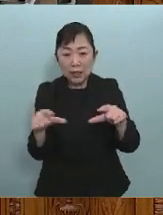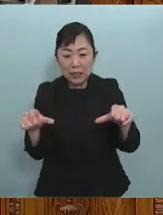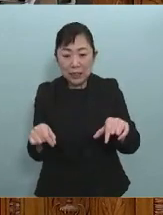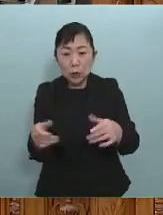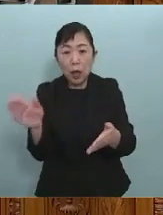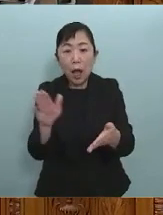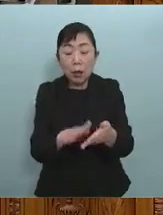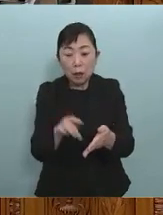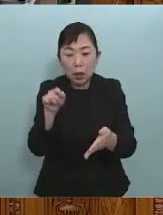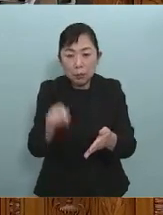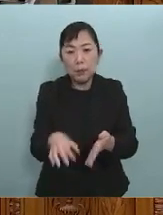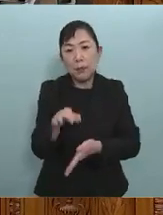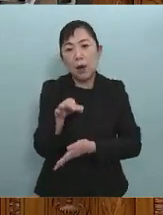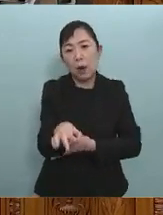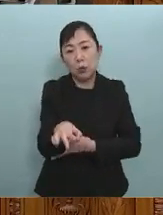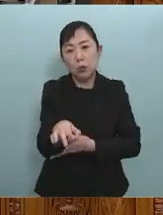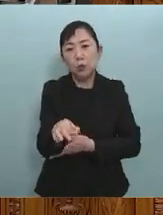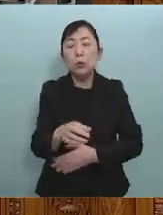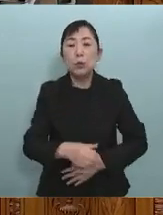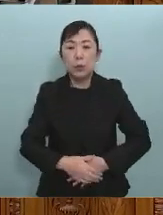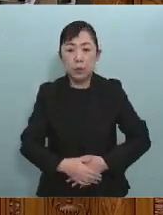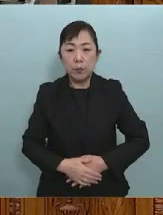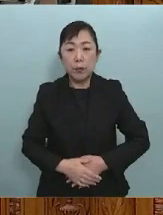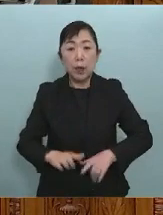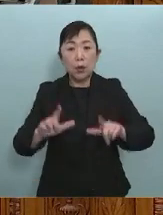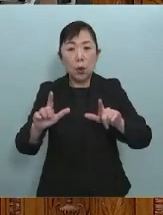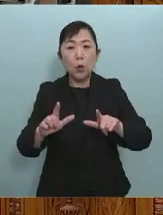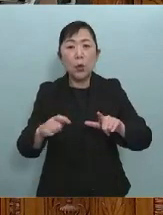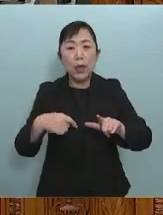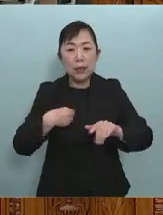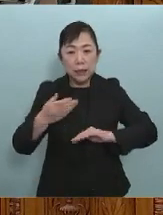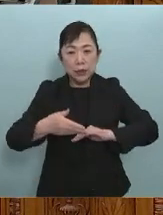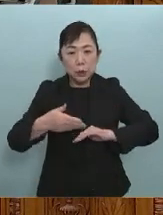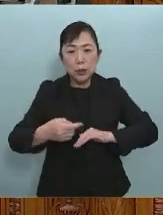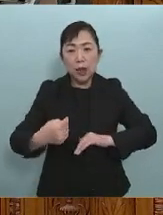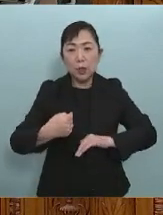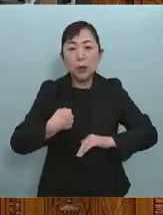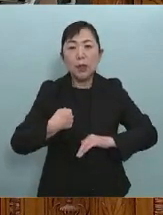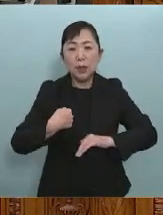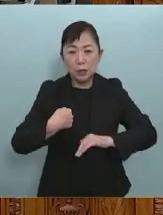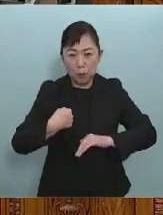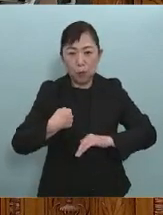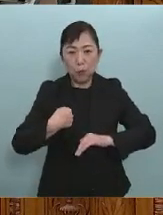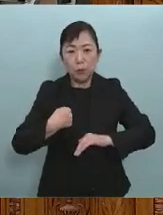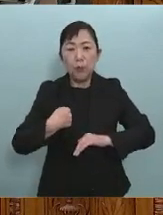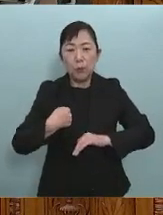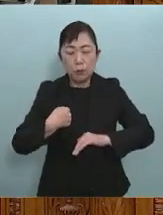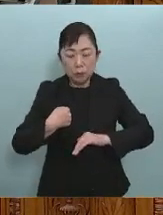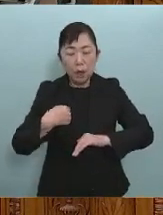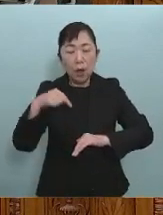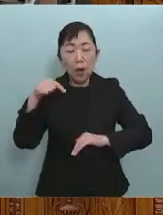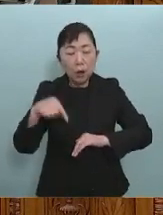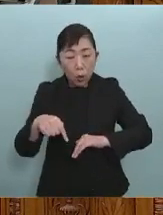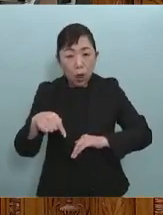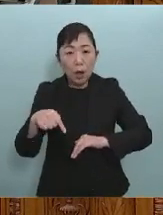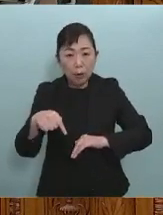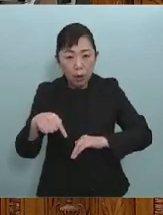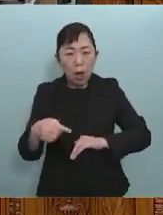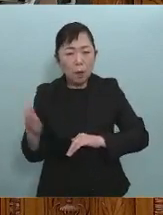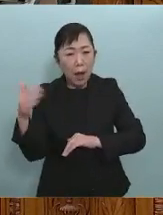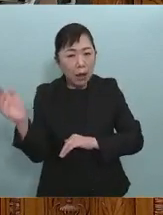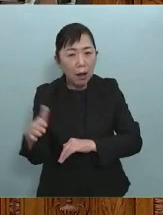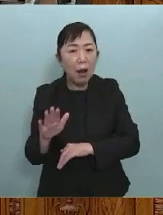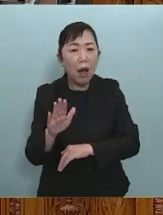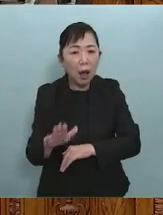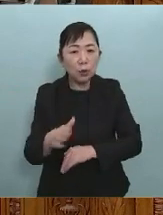れる瞬間を待っています東京で自炊している私もこのことが今に始まったことではないということ